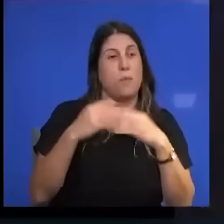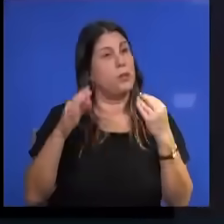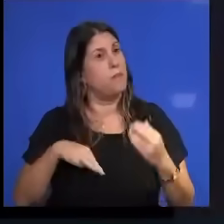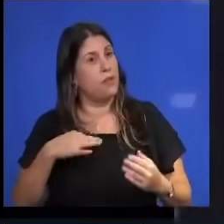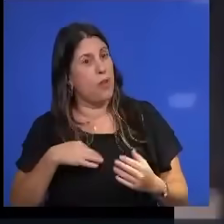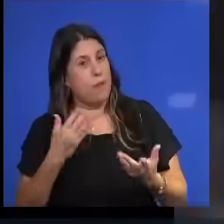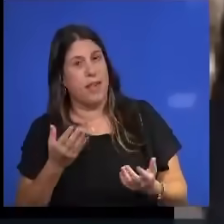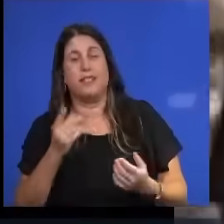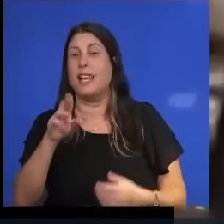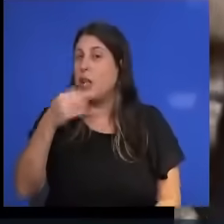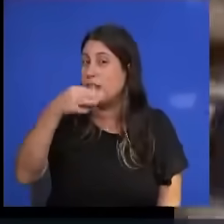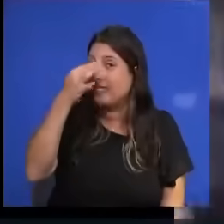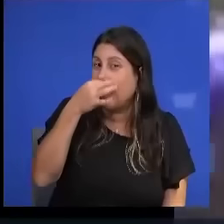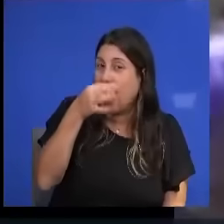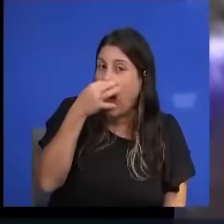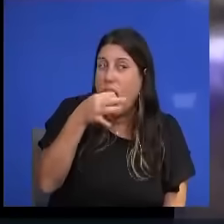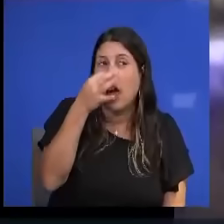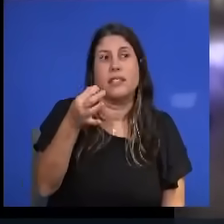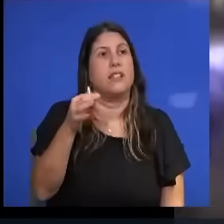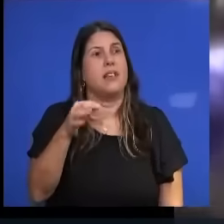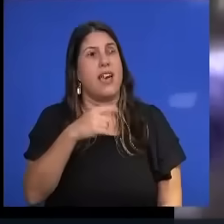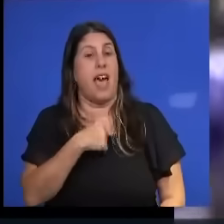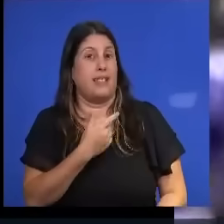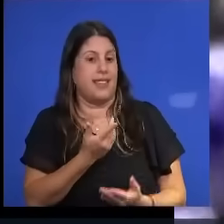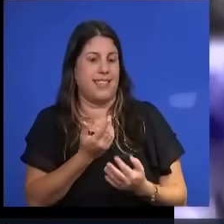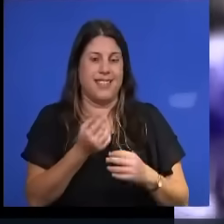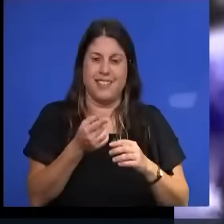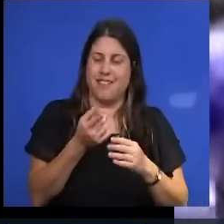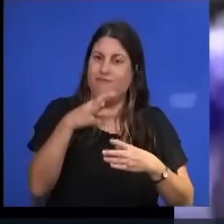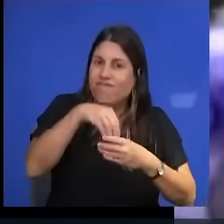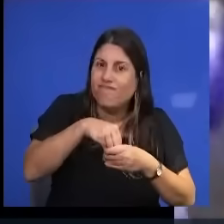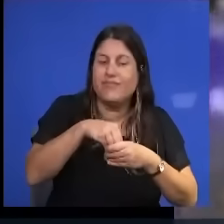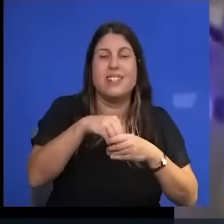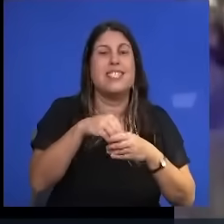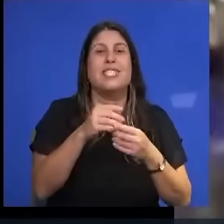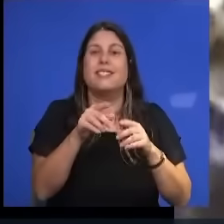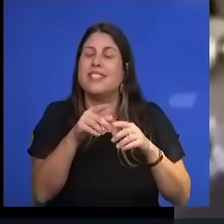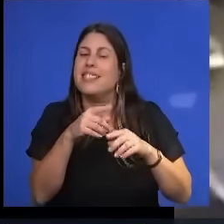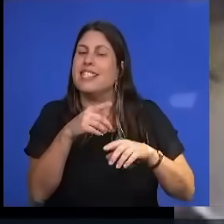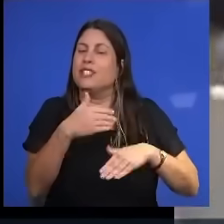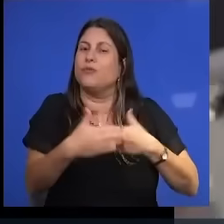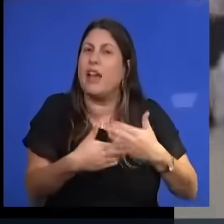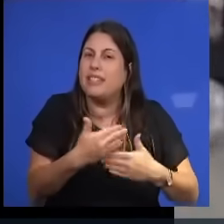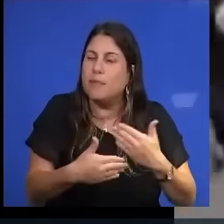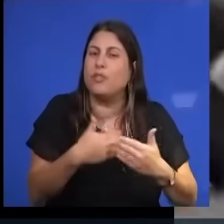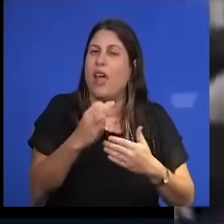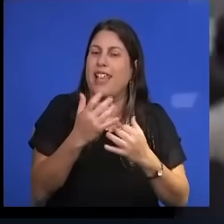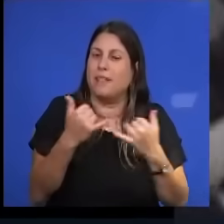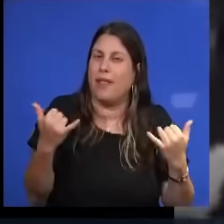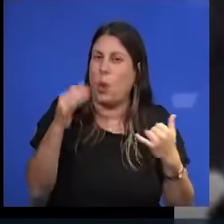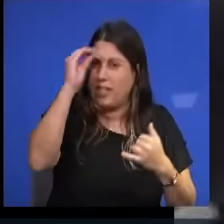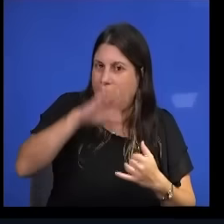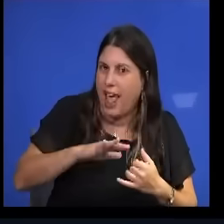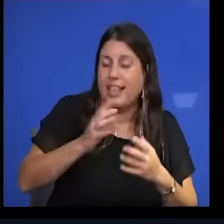סקרן. אני נמצא בצמתים של התפתחות של הילד, בצומת של התפתחות שפה, בצומת של